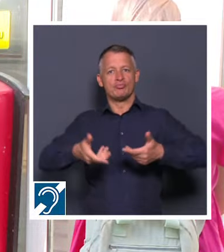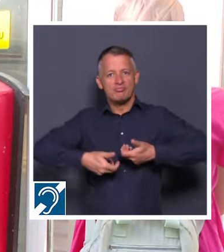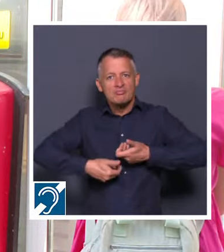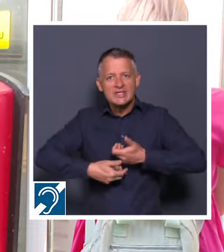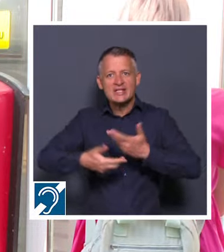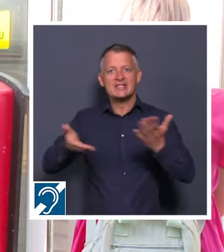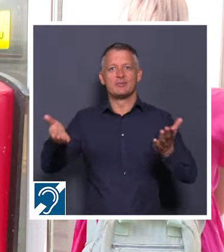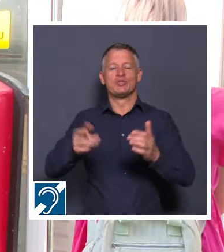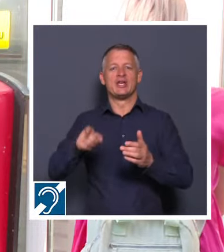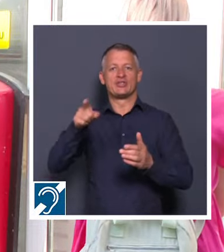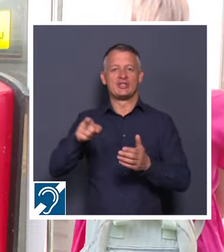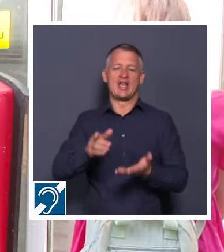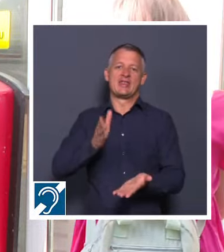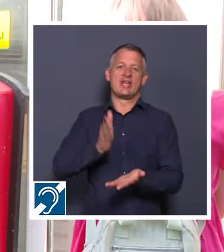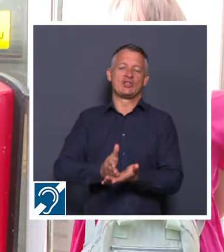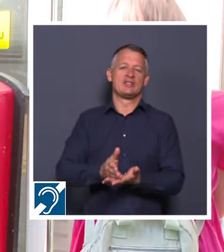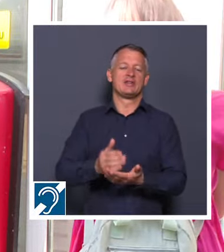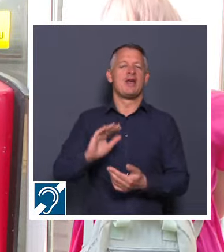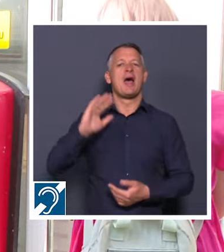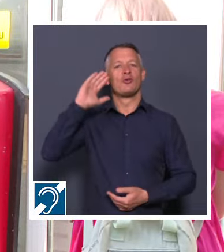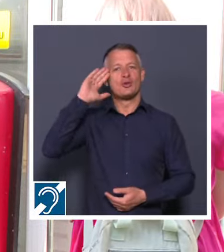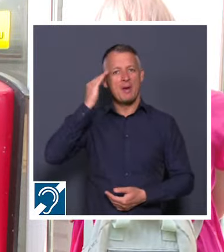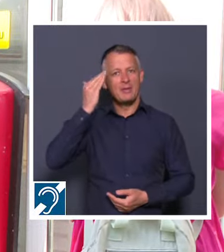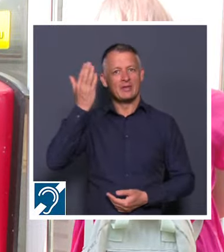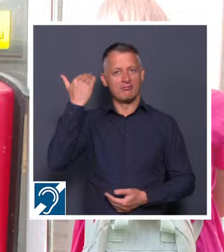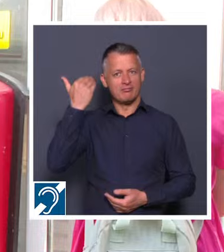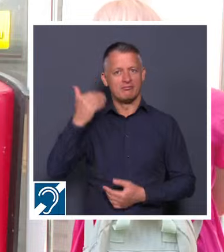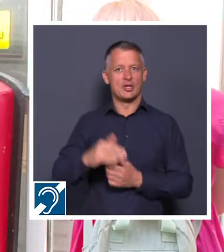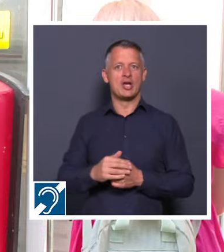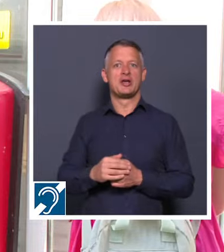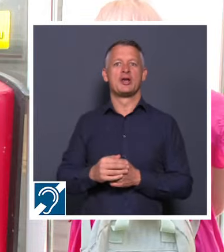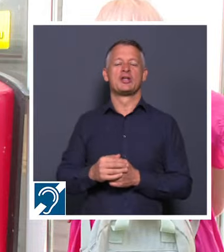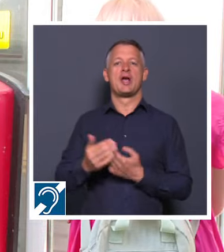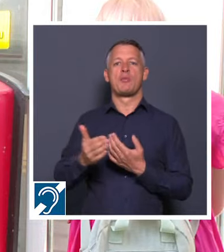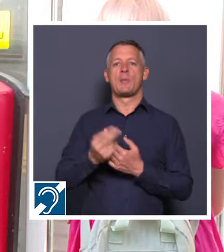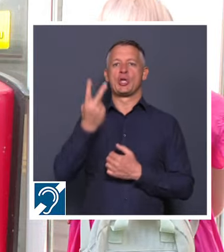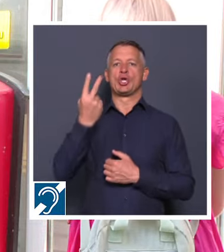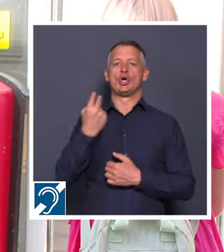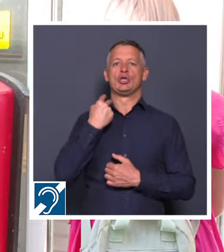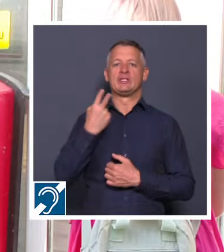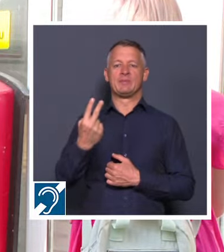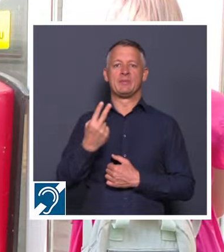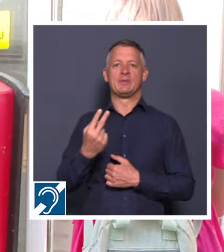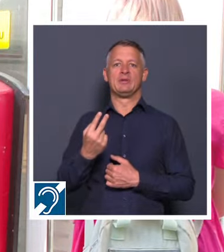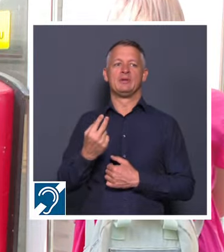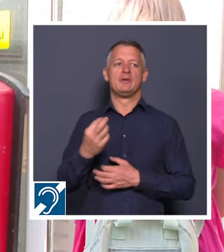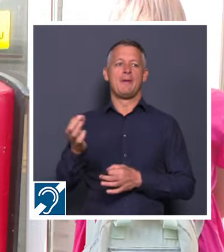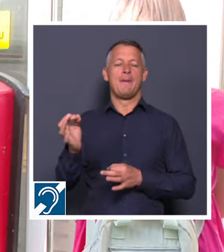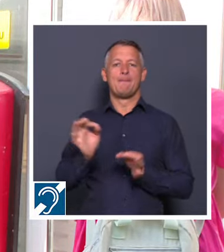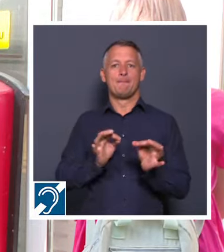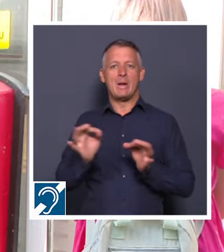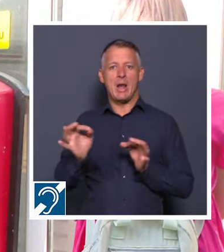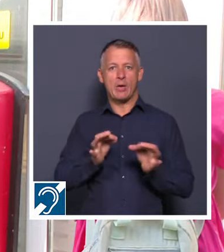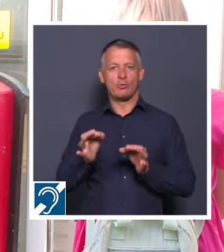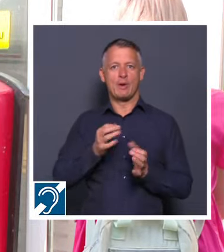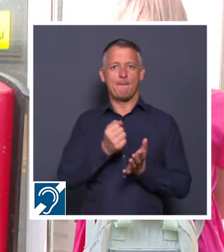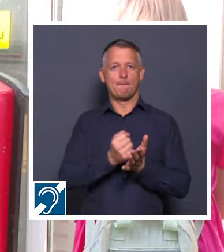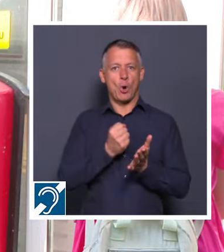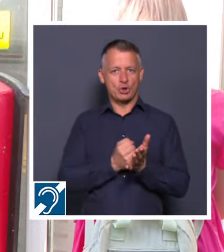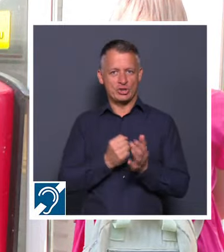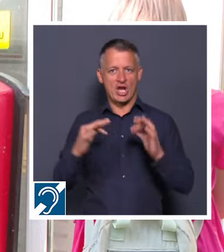distribuția acestor decizii. Ne aducem aminte, acum aproximativ două săptămâni, planurile Poștei Române erau